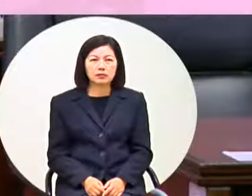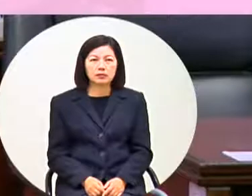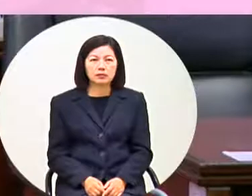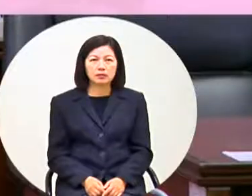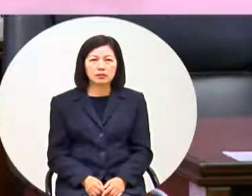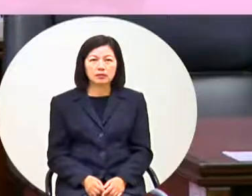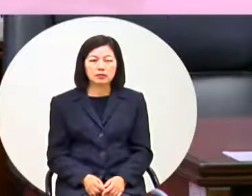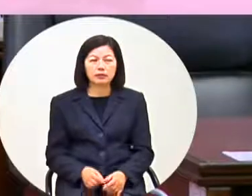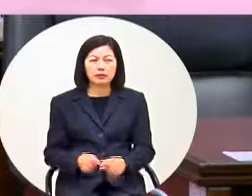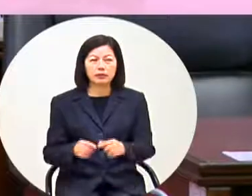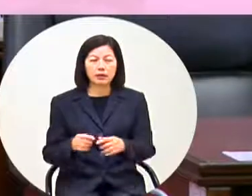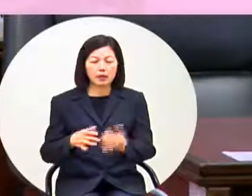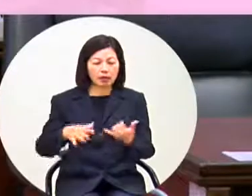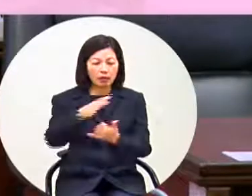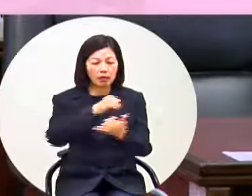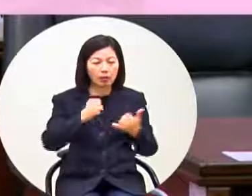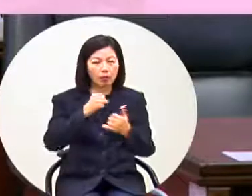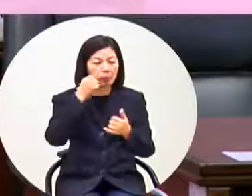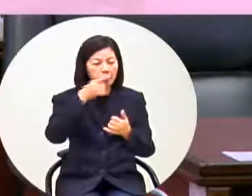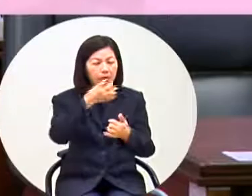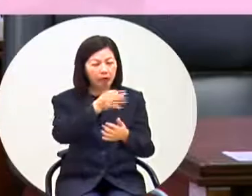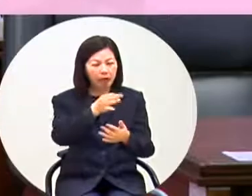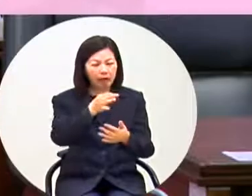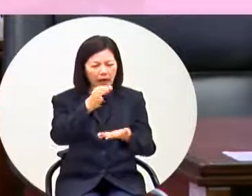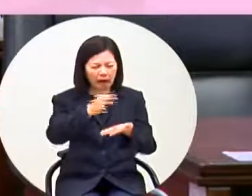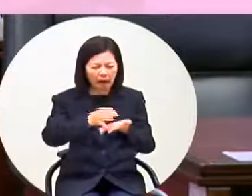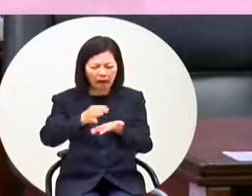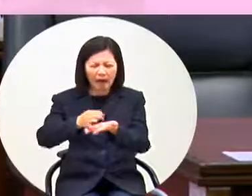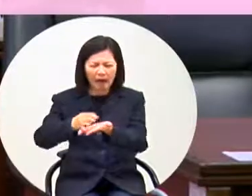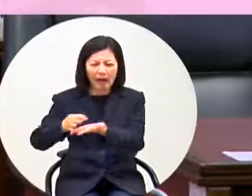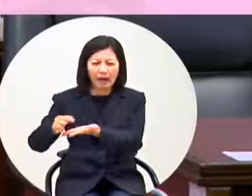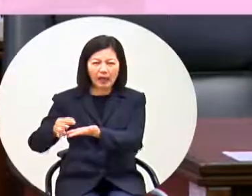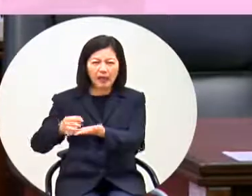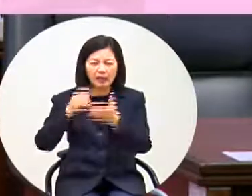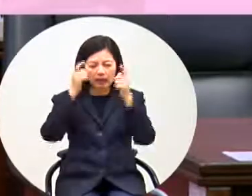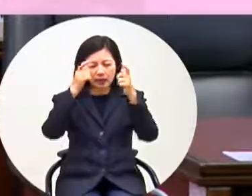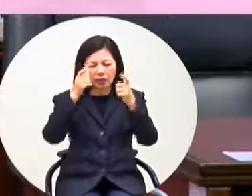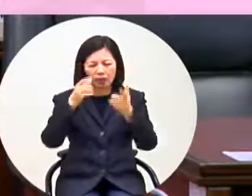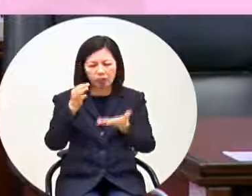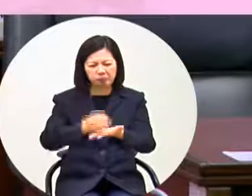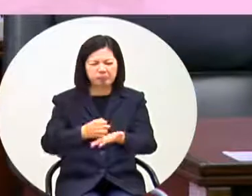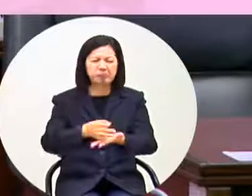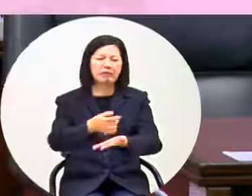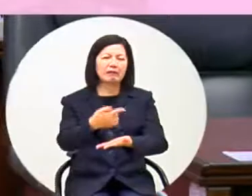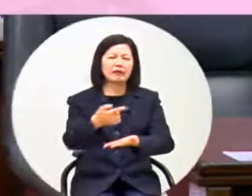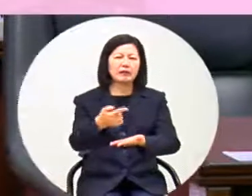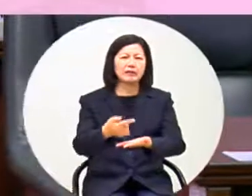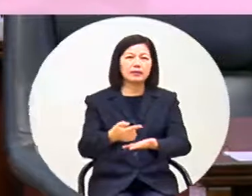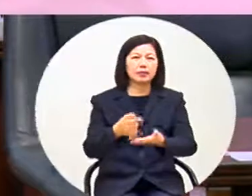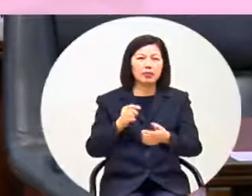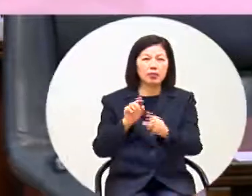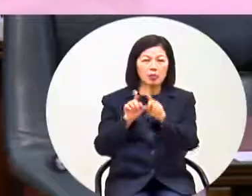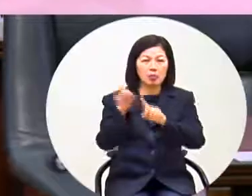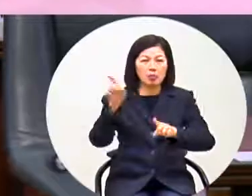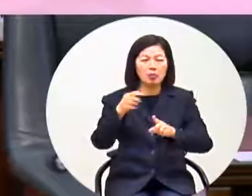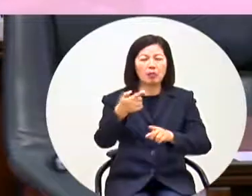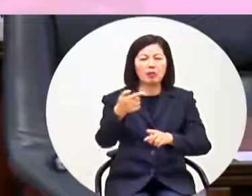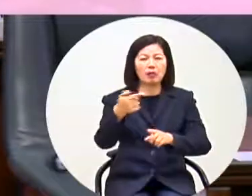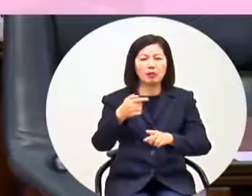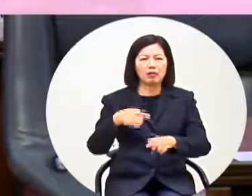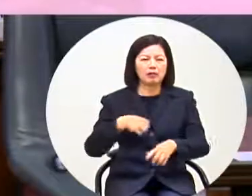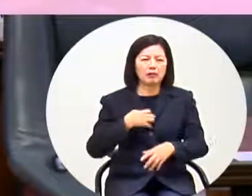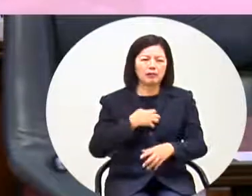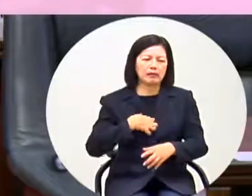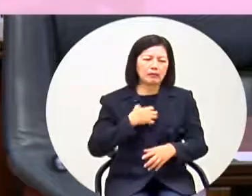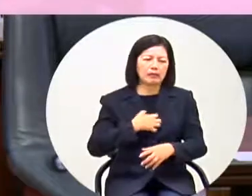其我们高雄更低了哦，所以。薪资差很多，网友都要 complain 了，在台北5万，回到